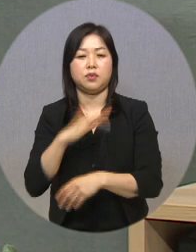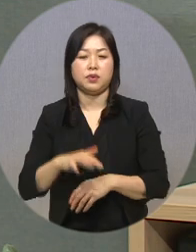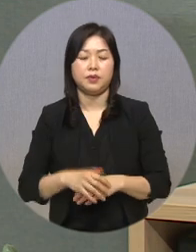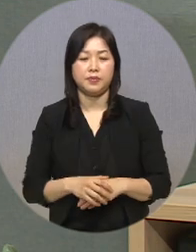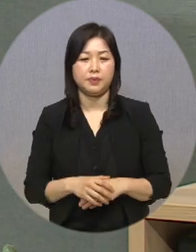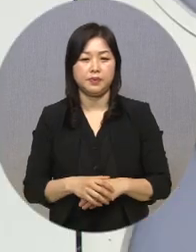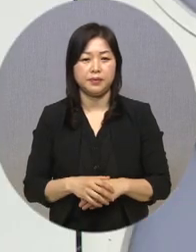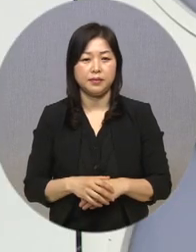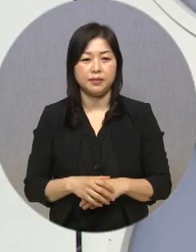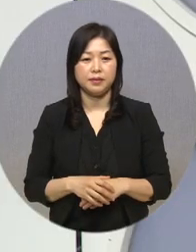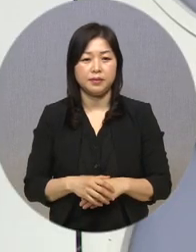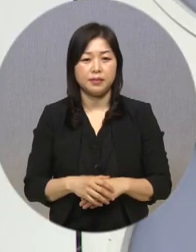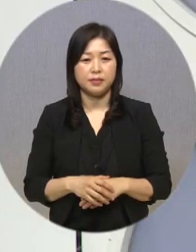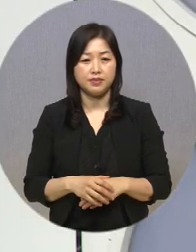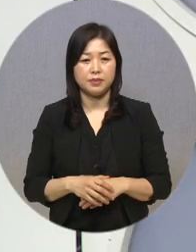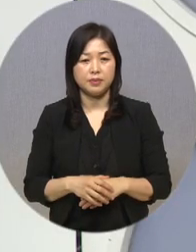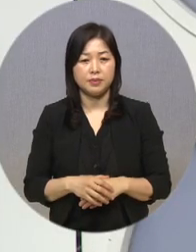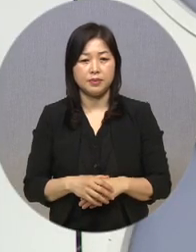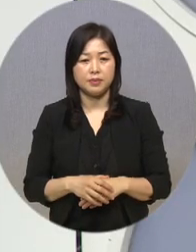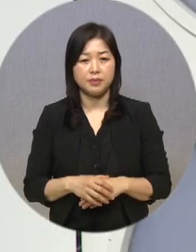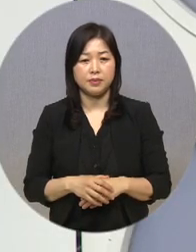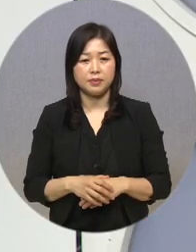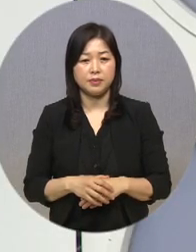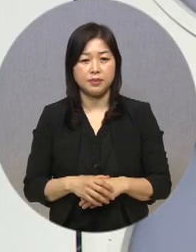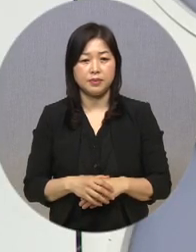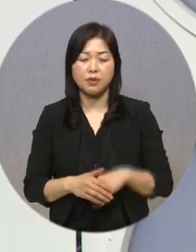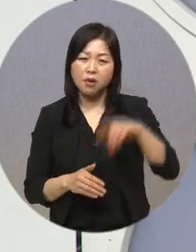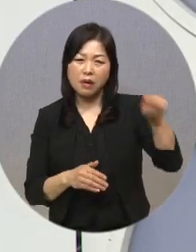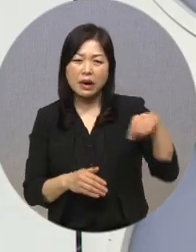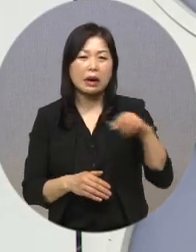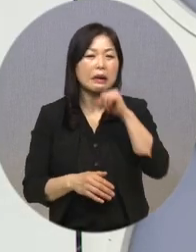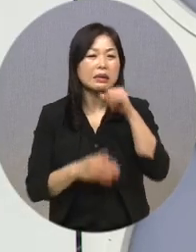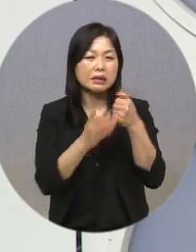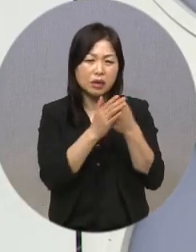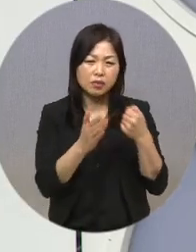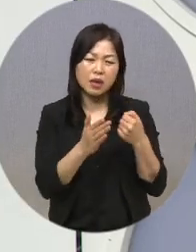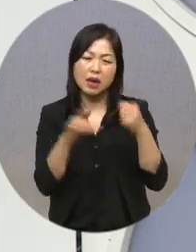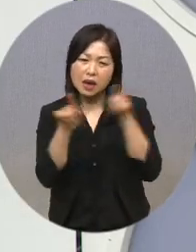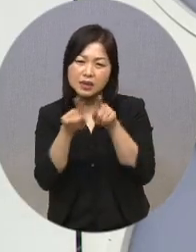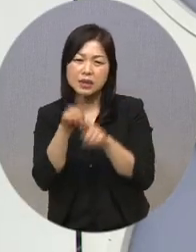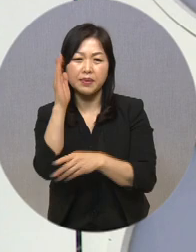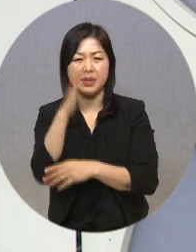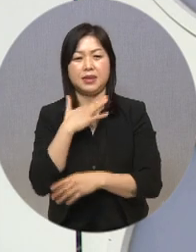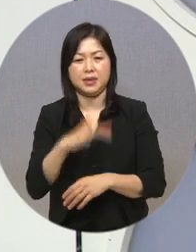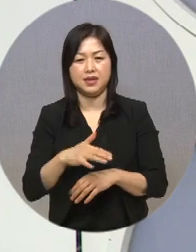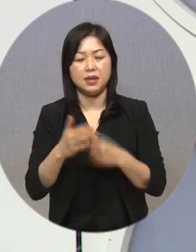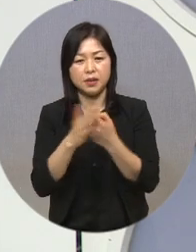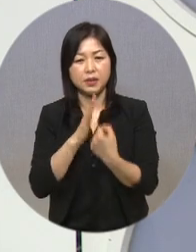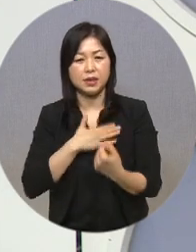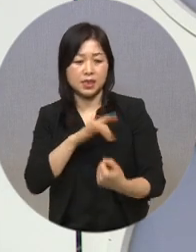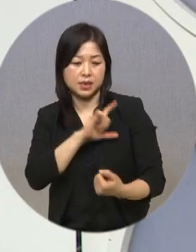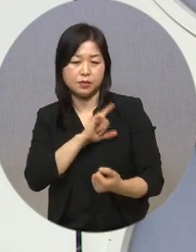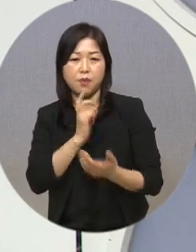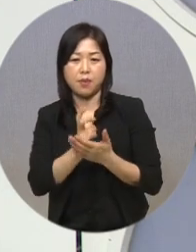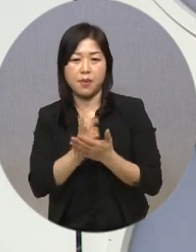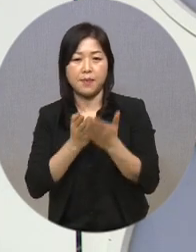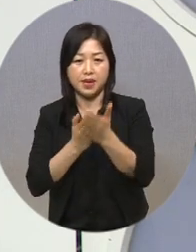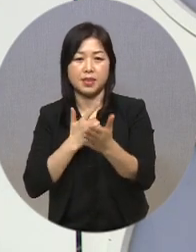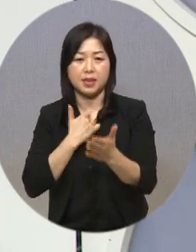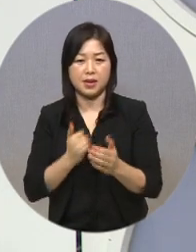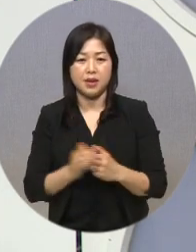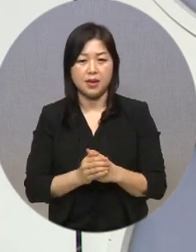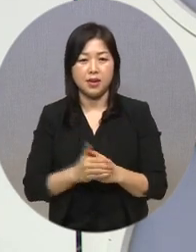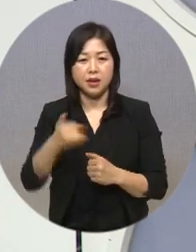예. 미개국에 있었으니까 있겠습니까? 그래서 제가 법안을 또 냈습니다. 제 이름으로 또